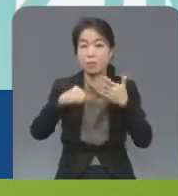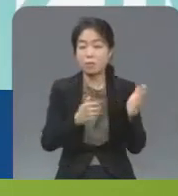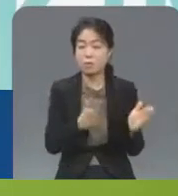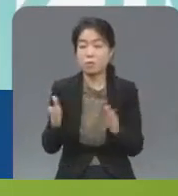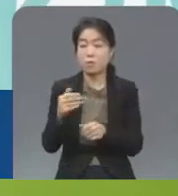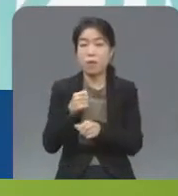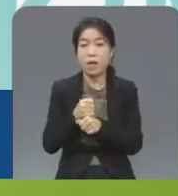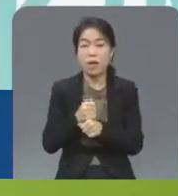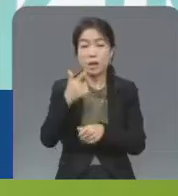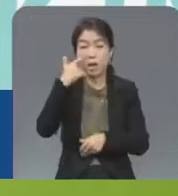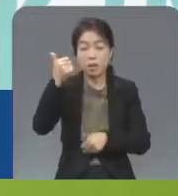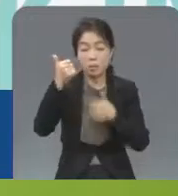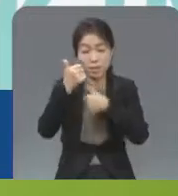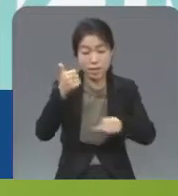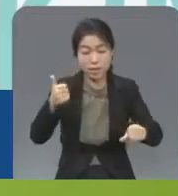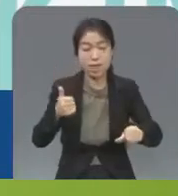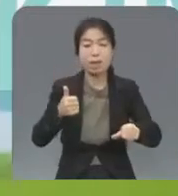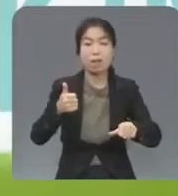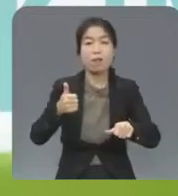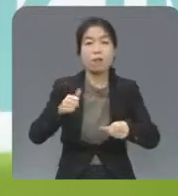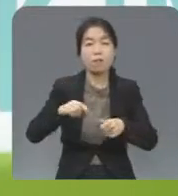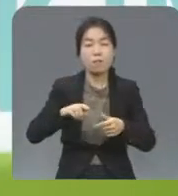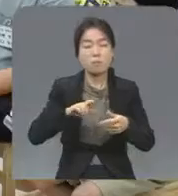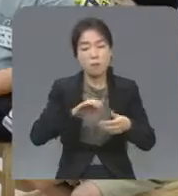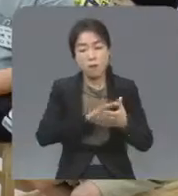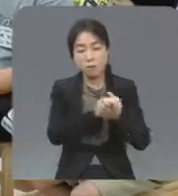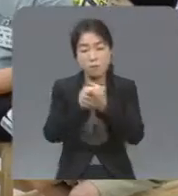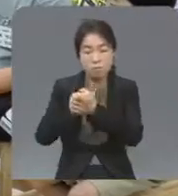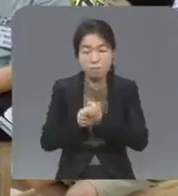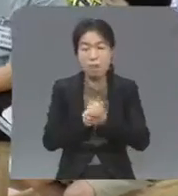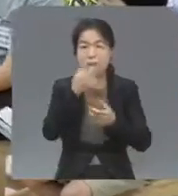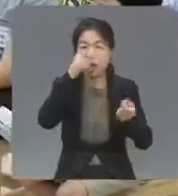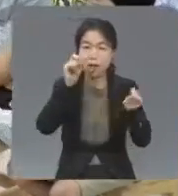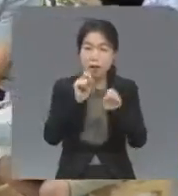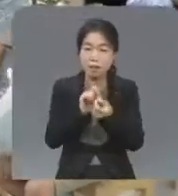구성돼 아빠와 자녀 간 정서적 유대감과 친밀감을 높이는